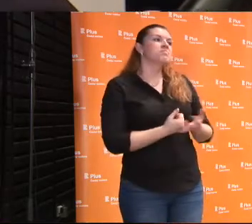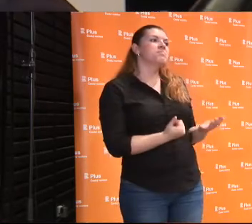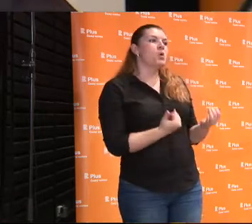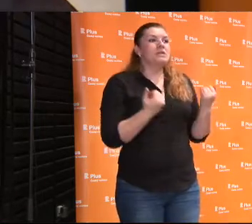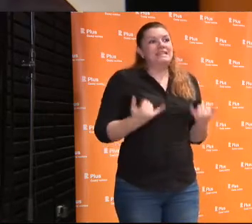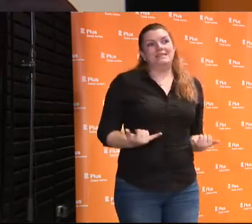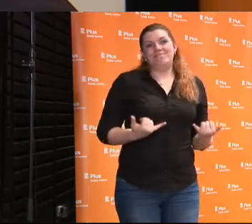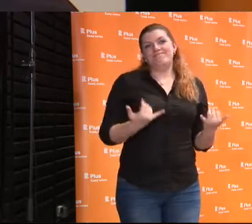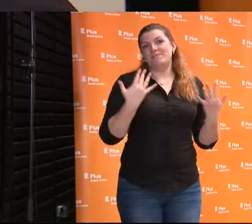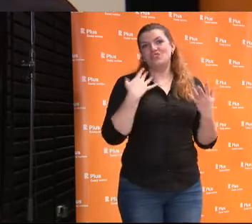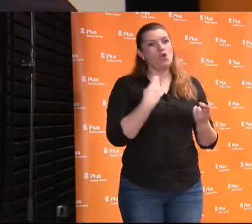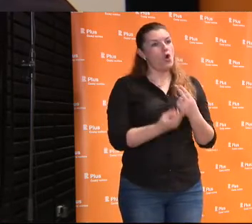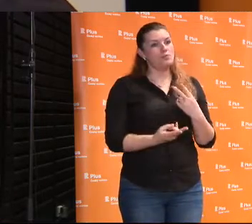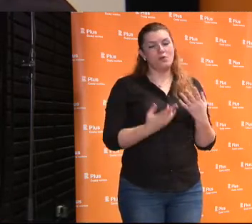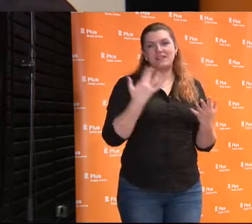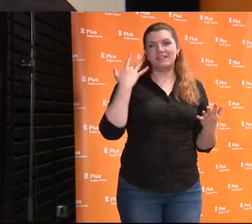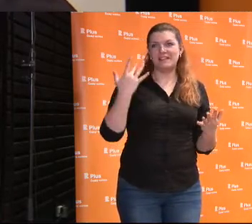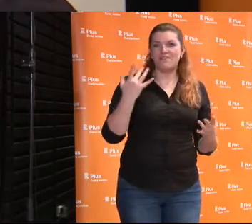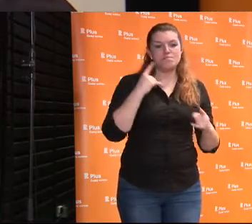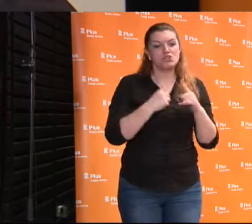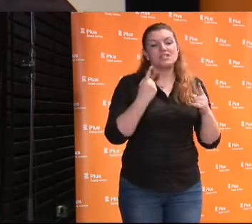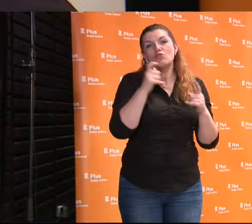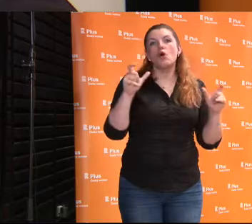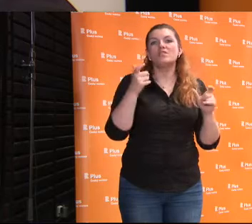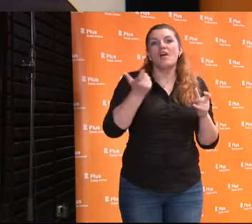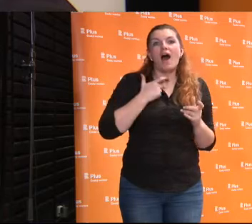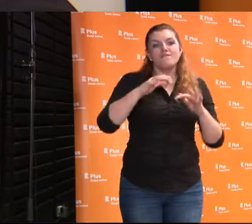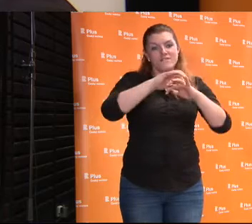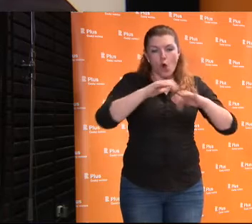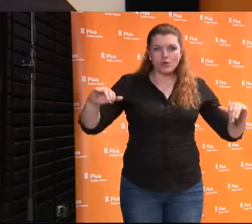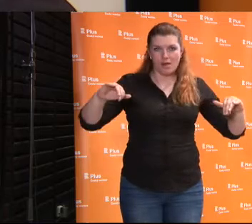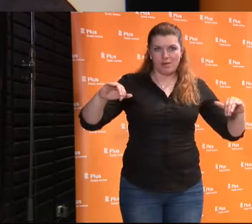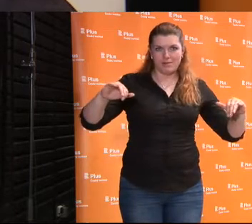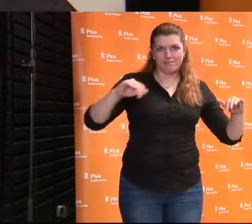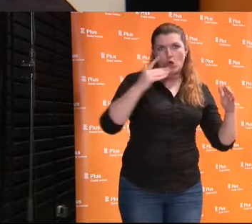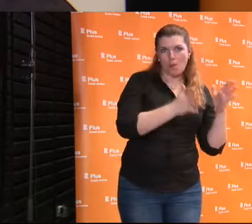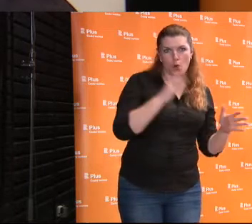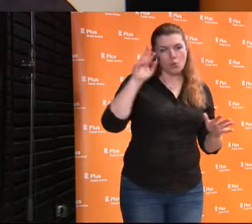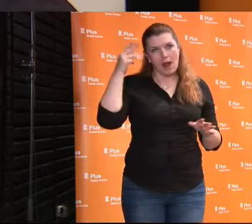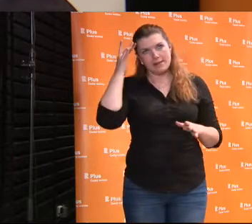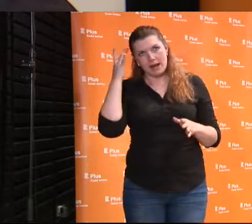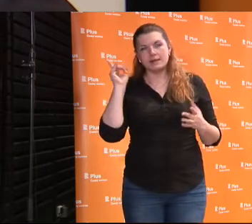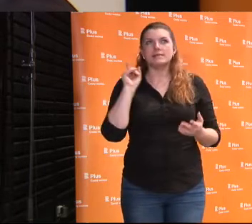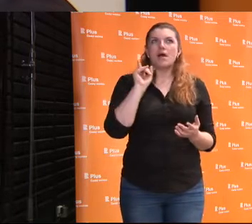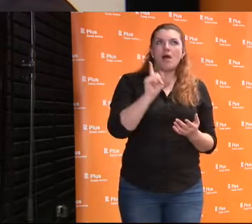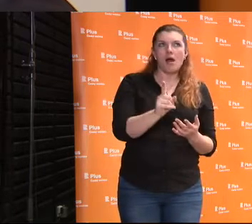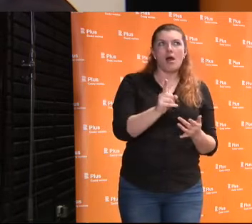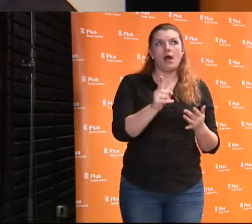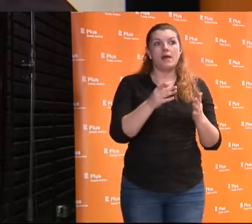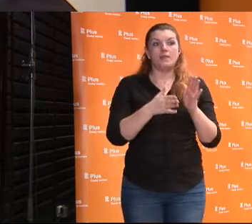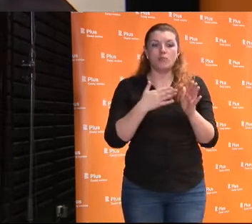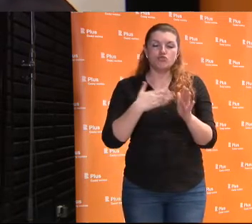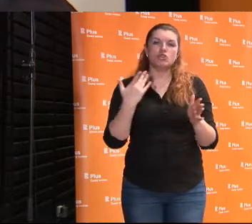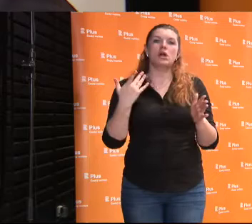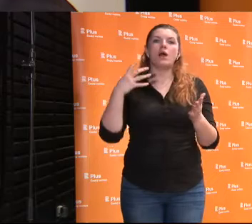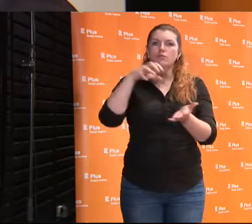dá dost těžko oddělit, ale to, když se podívám na třeba odvětví